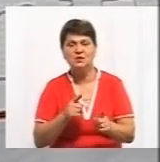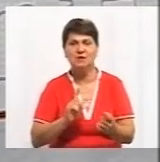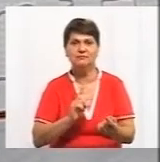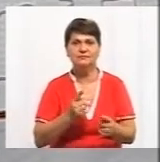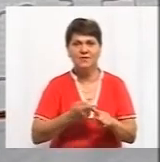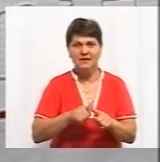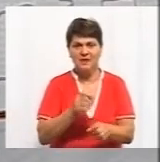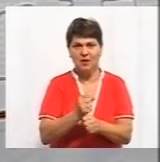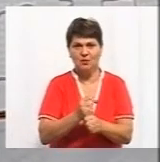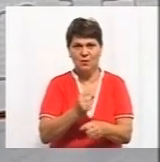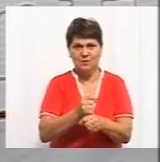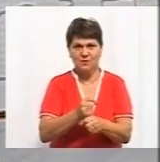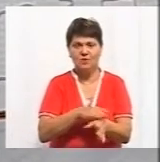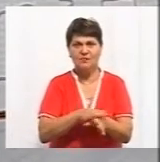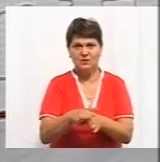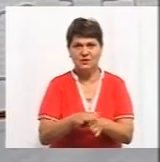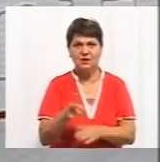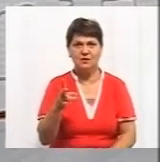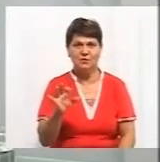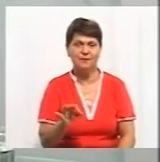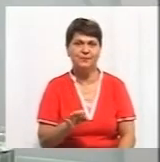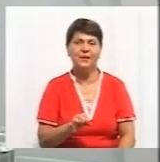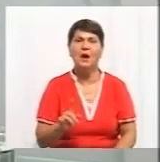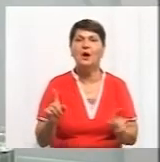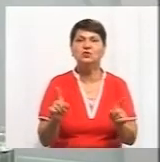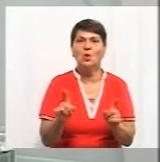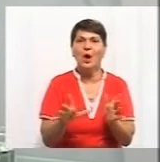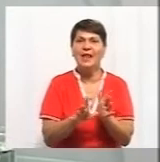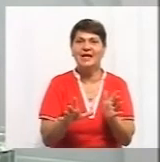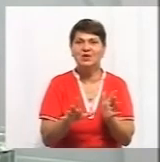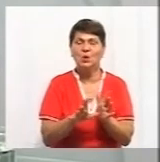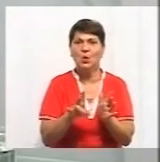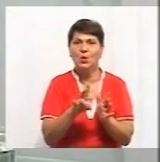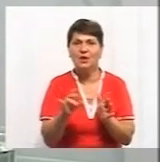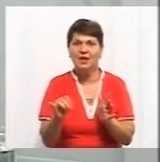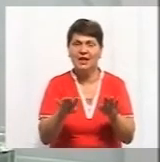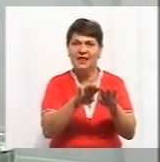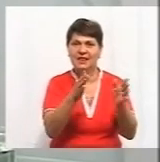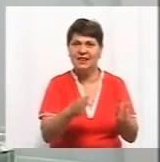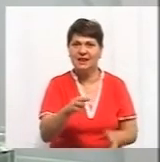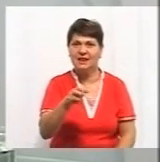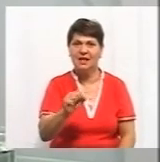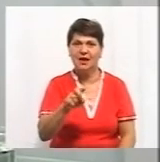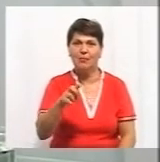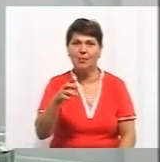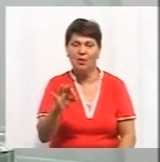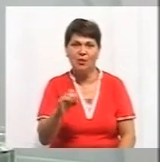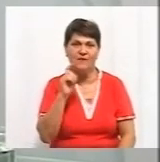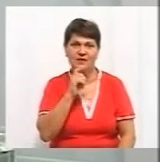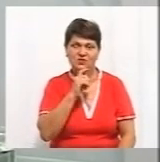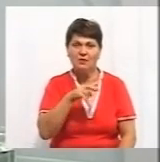Тобто ця робота проводиться постійно. А щодо електронних табло, про які говорила в опитуванні вінничанка Людмила Полякова,